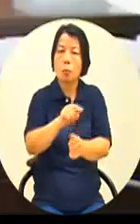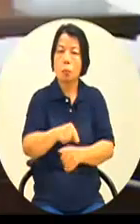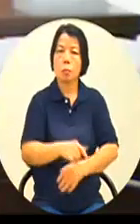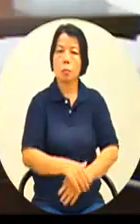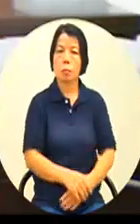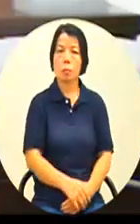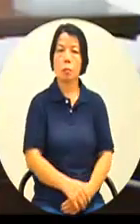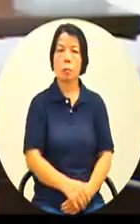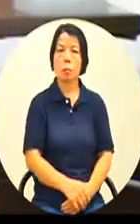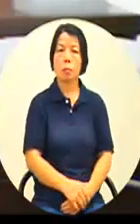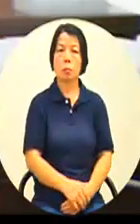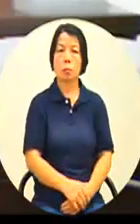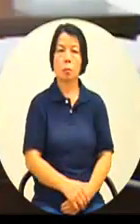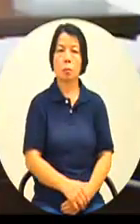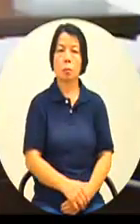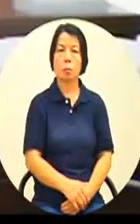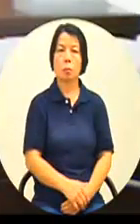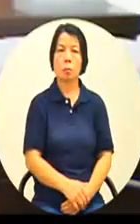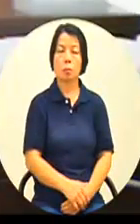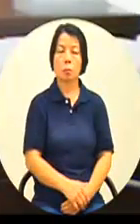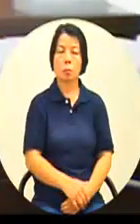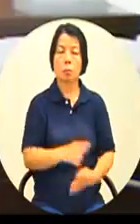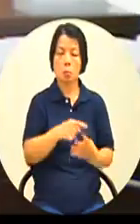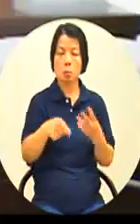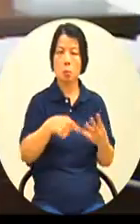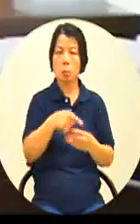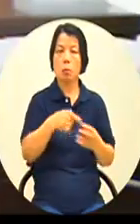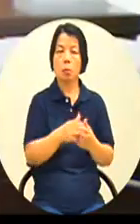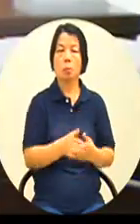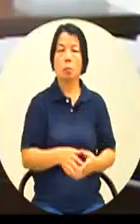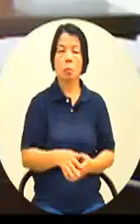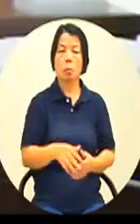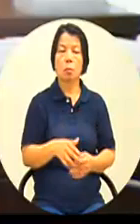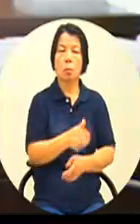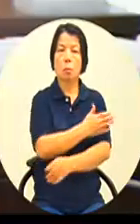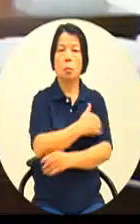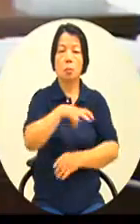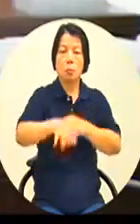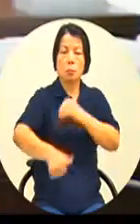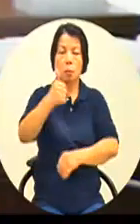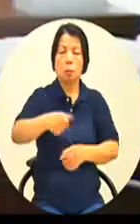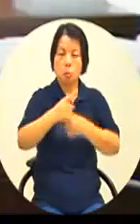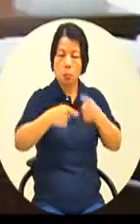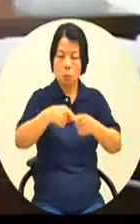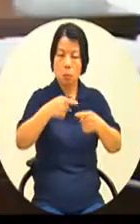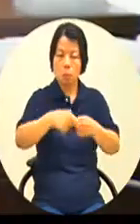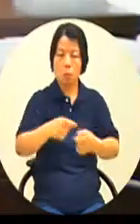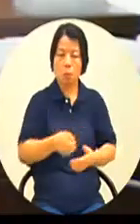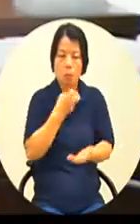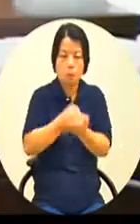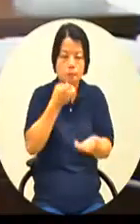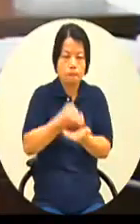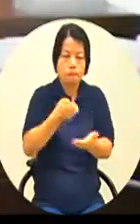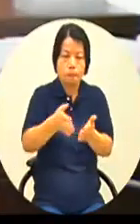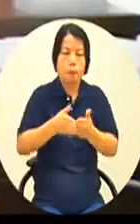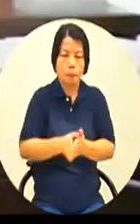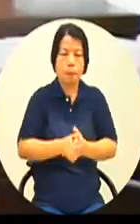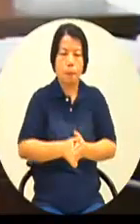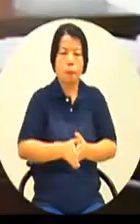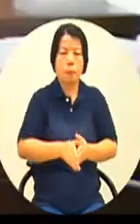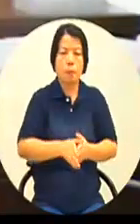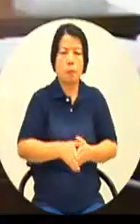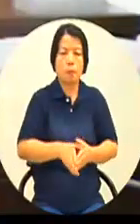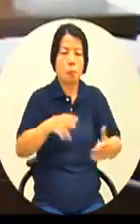我们的民意代表，所以就这几个问题，我要求陈局长，你应该要严格要求委外的人力公